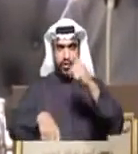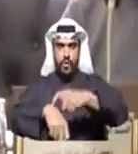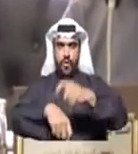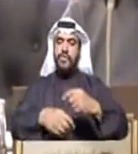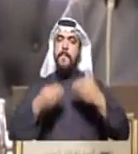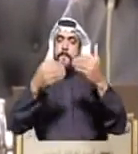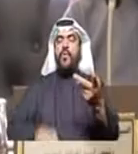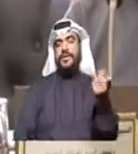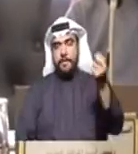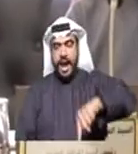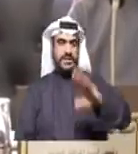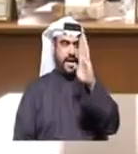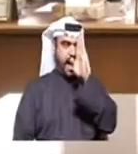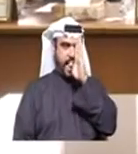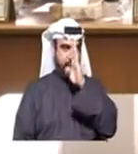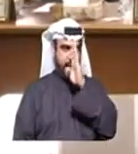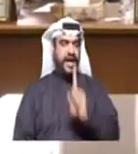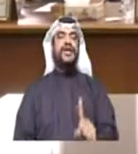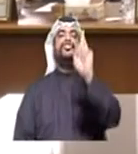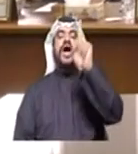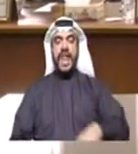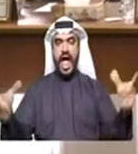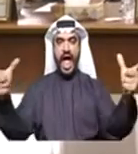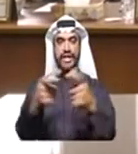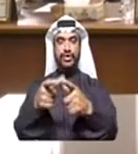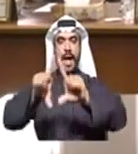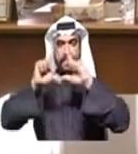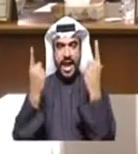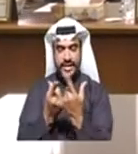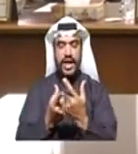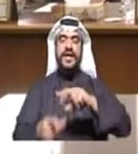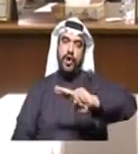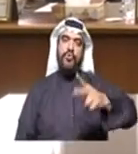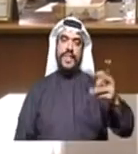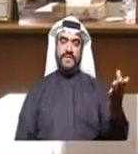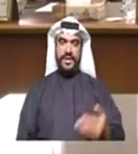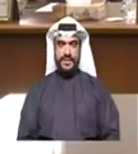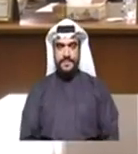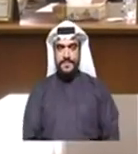للاجتماع يوم غد الاثنين بالإضافة إلى اجتماعات اللجان البرلمانية الأخرى.